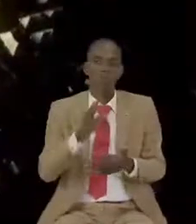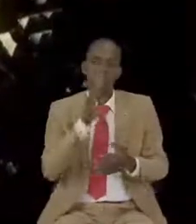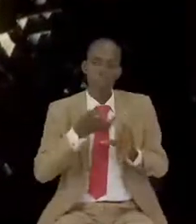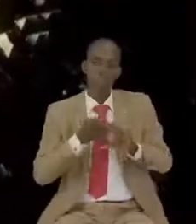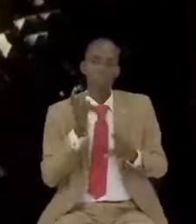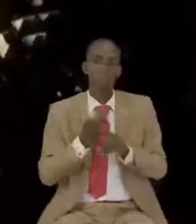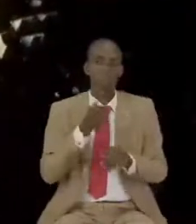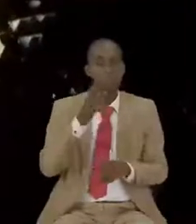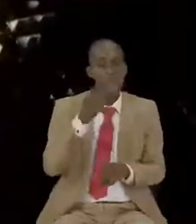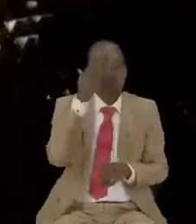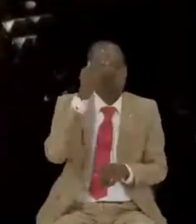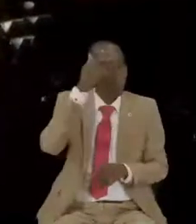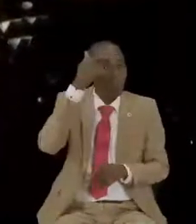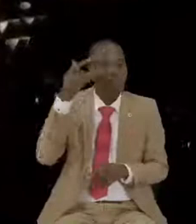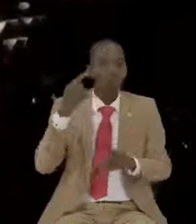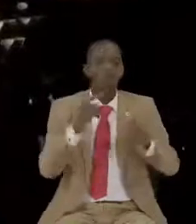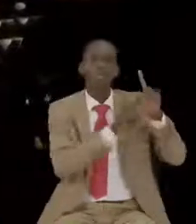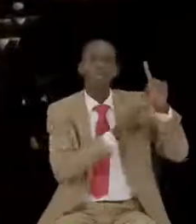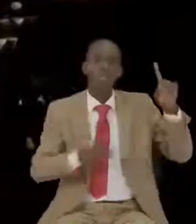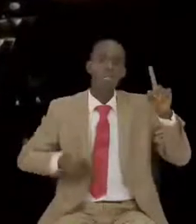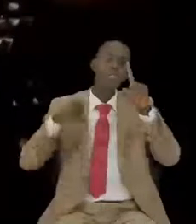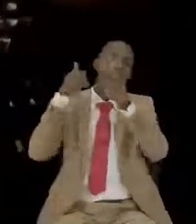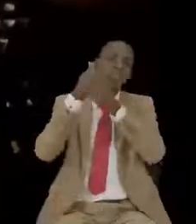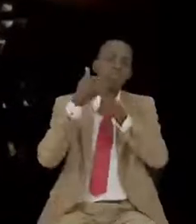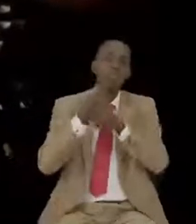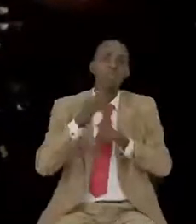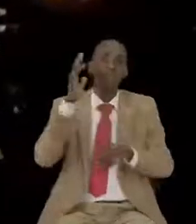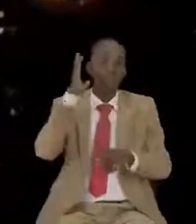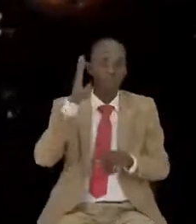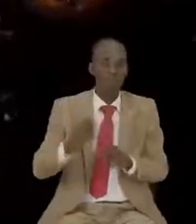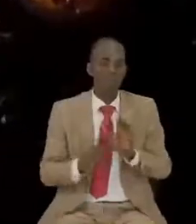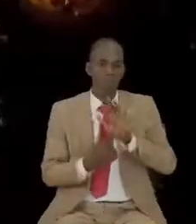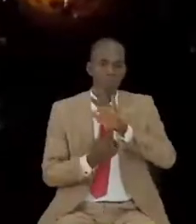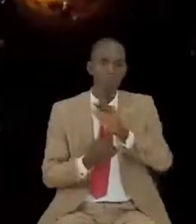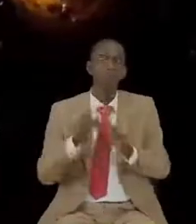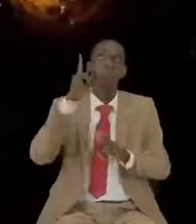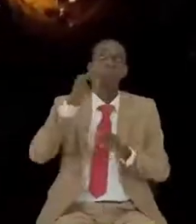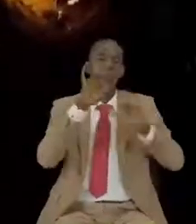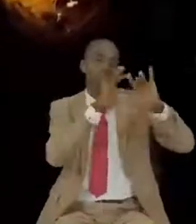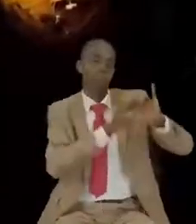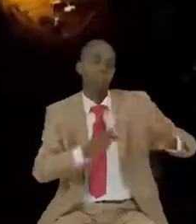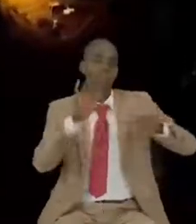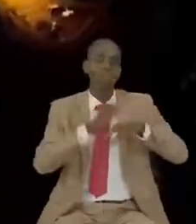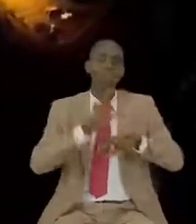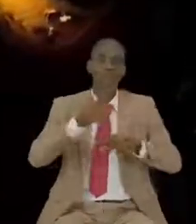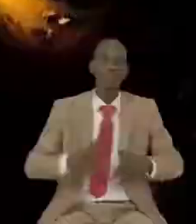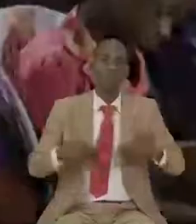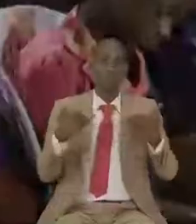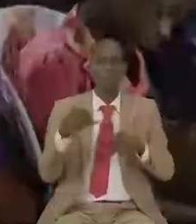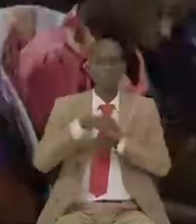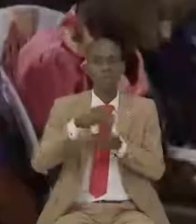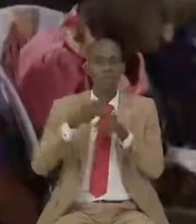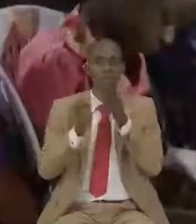ne te refusera aucune bonne chose. Parce que le Seigneur lui-même va manifester